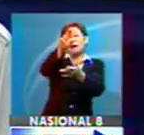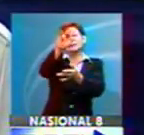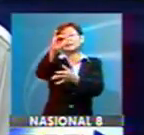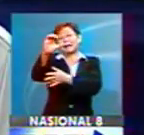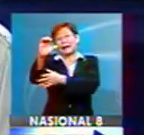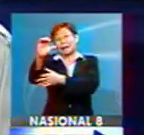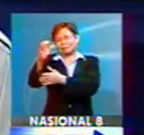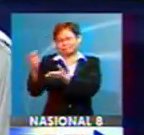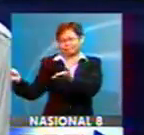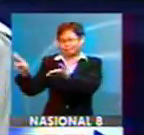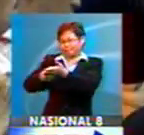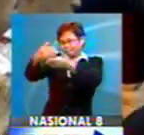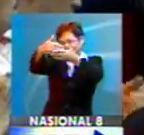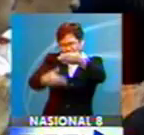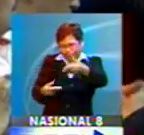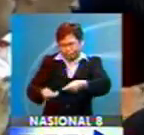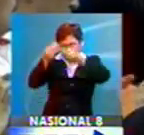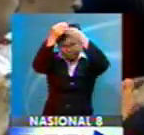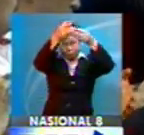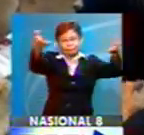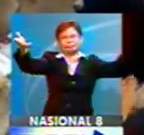ini akan dibuat publik.